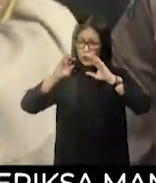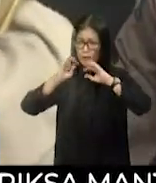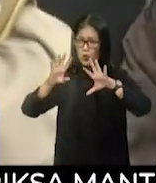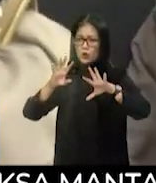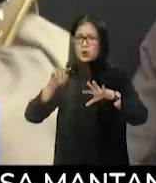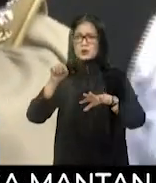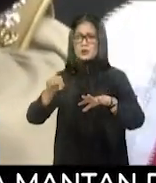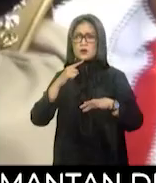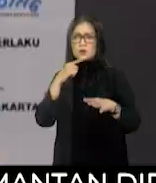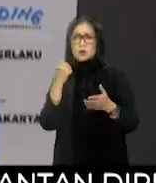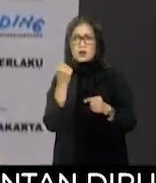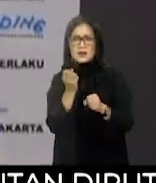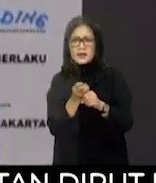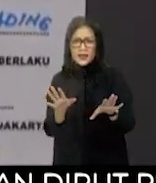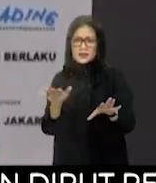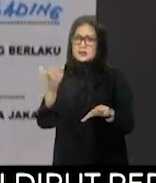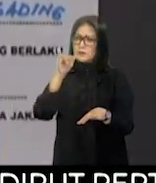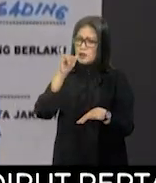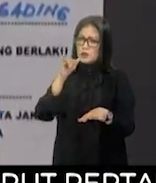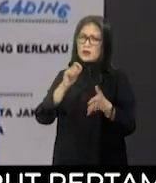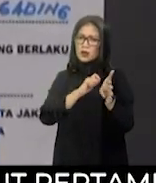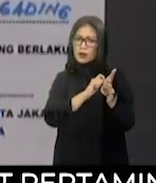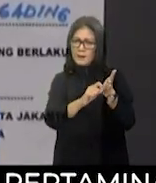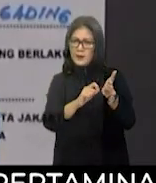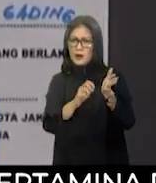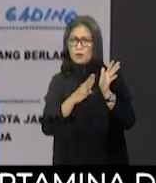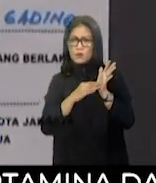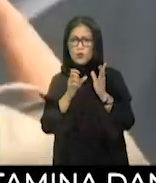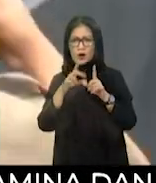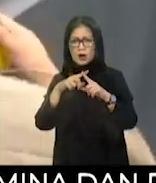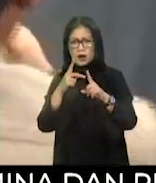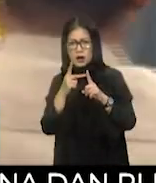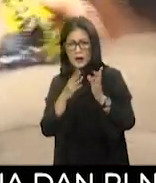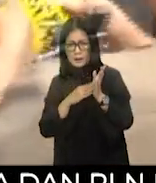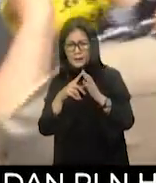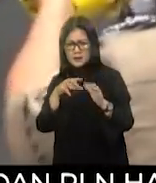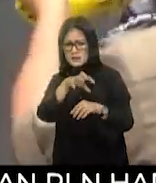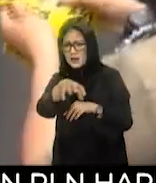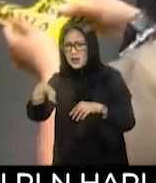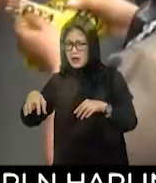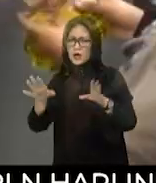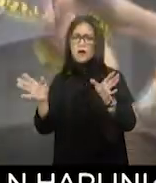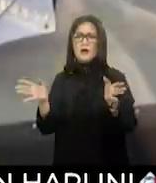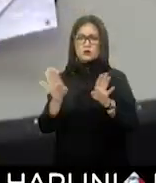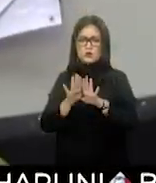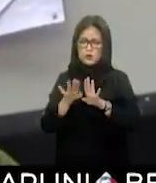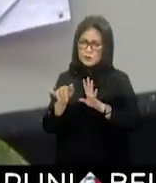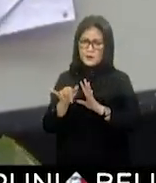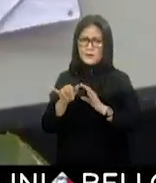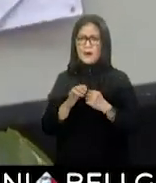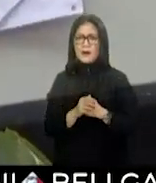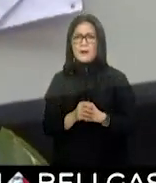Sara selain di Jakarta penutupan outlet Wings juga dilakukan di sejumlah daerah Hai dari Jakarta remix Sanjaya air news